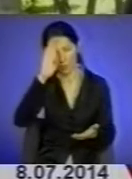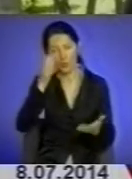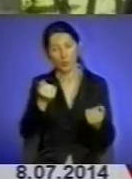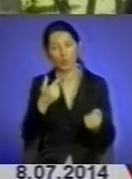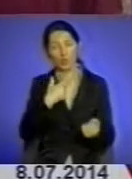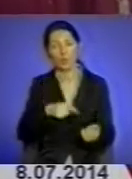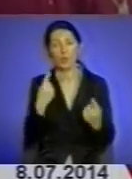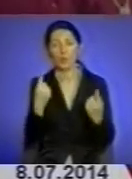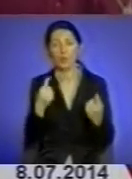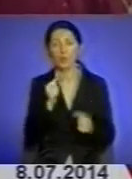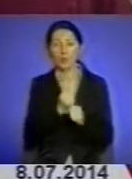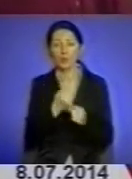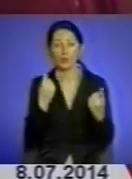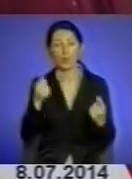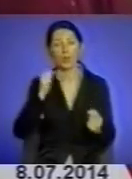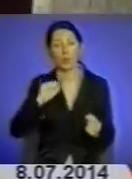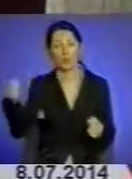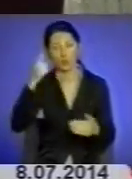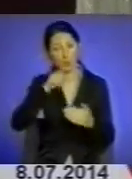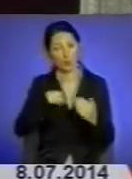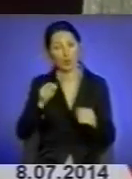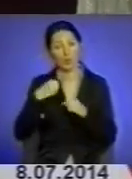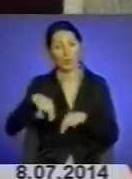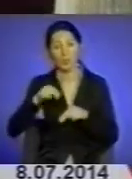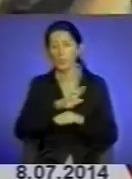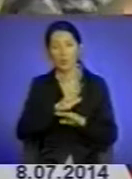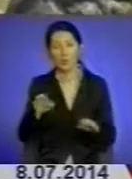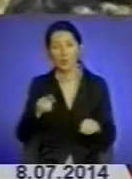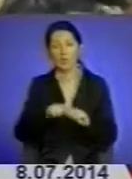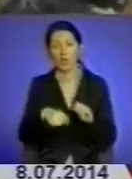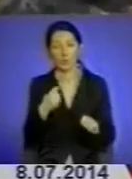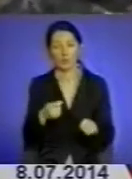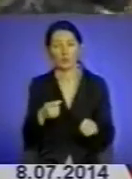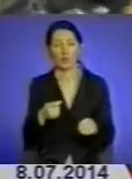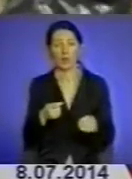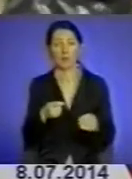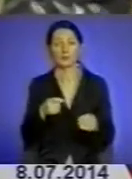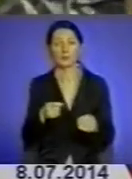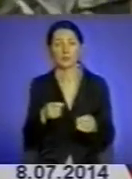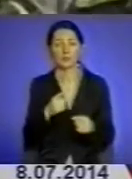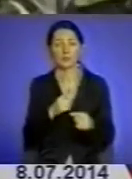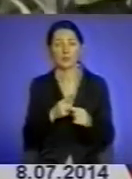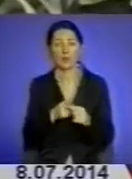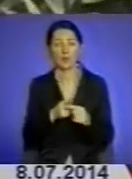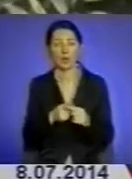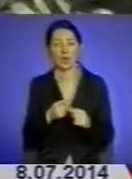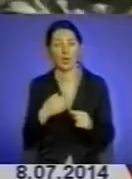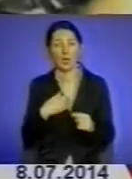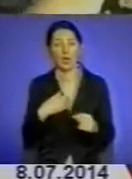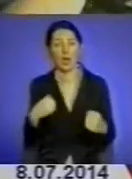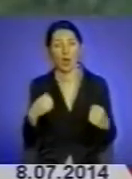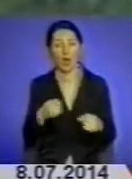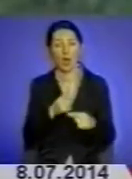буде марною. І хрест, який сьогодні принесли священники, військові прийняли як духовний захист. Я одягнув, от я